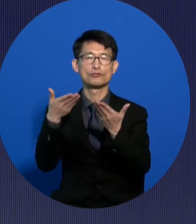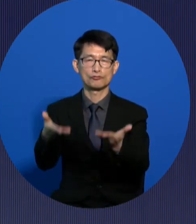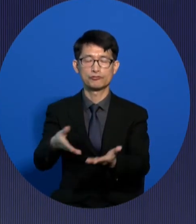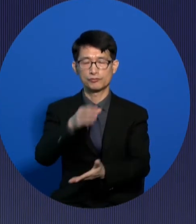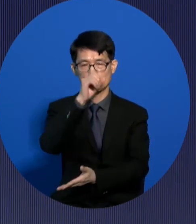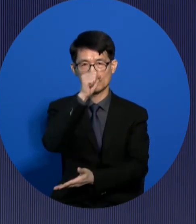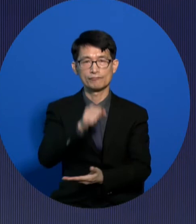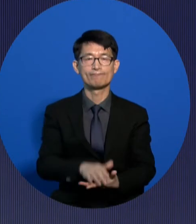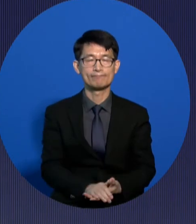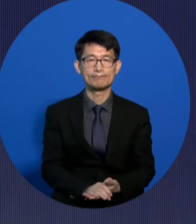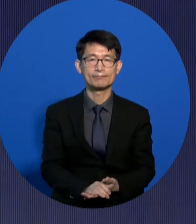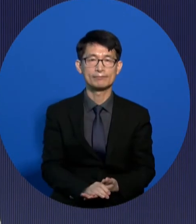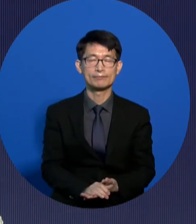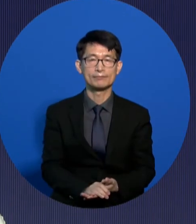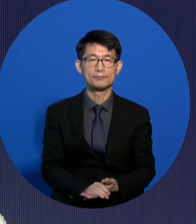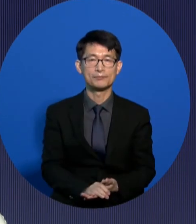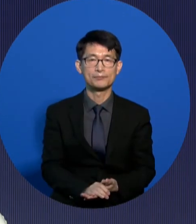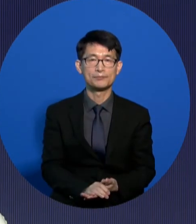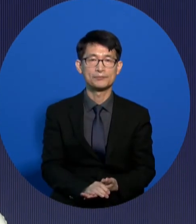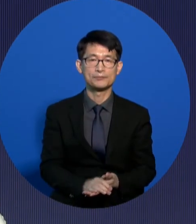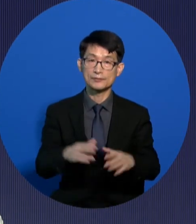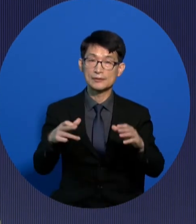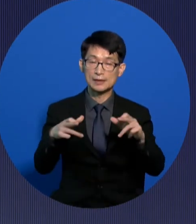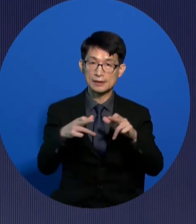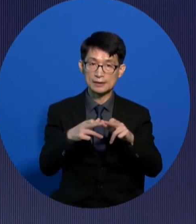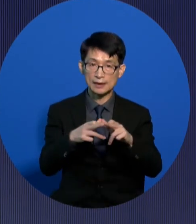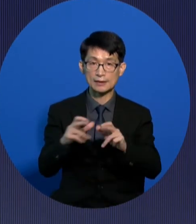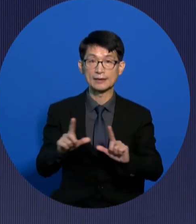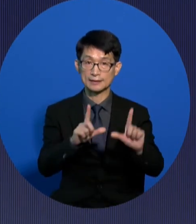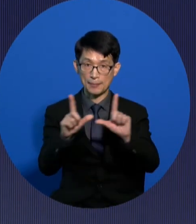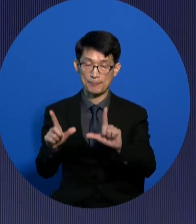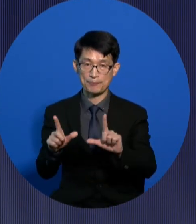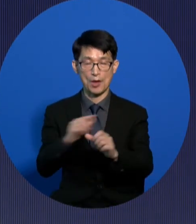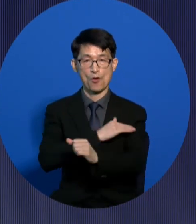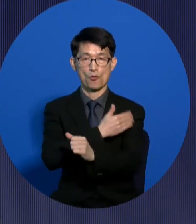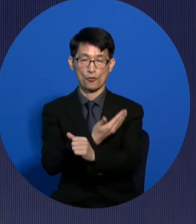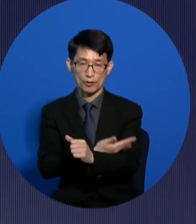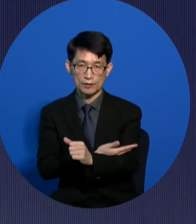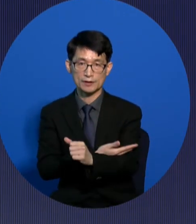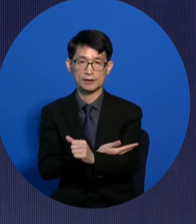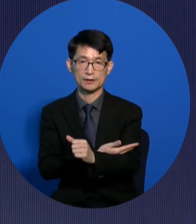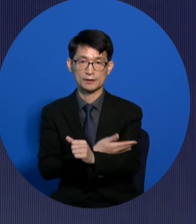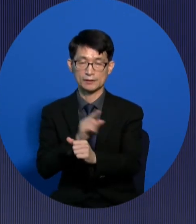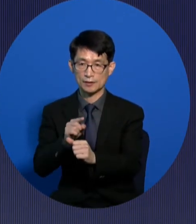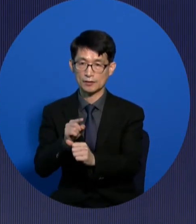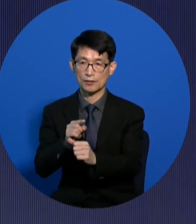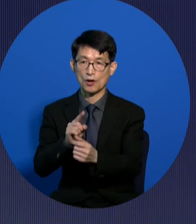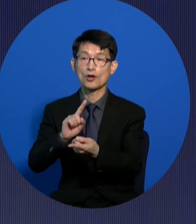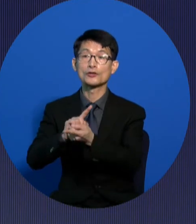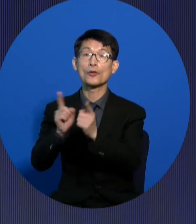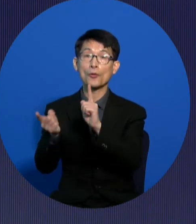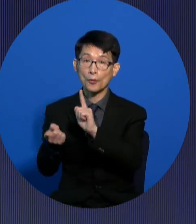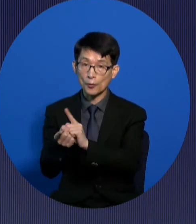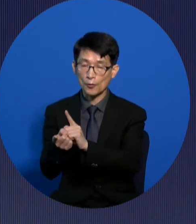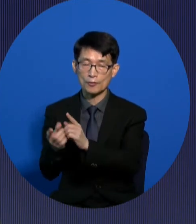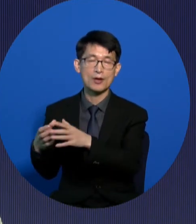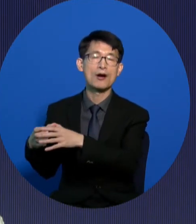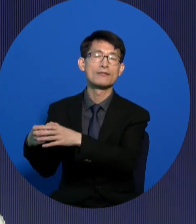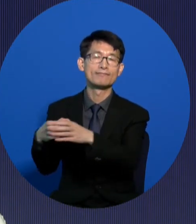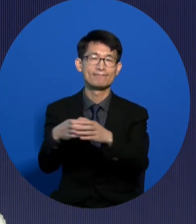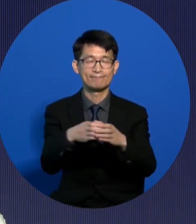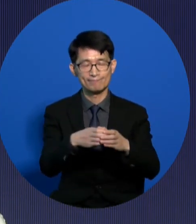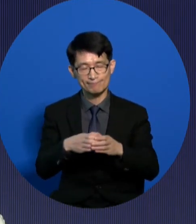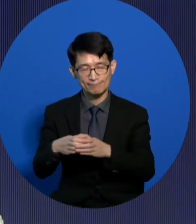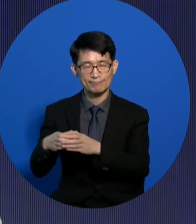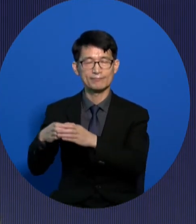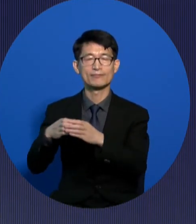어떤 삶, 이 올림픽이 가지고 있는 가치 이런 것들이 하나로 어우러질 수 있도록 오늘